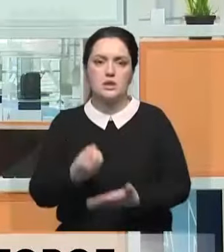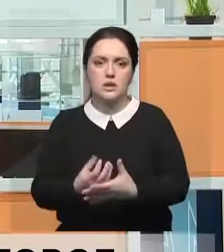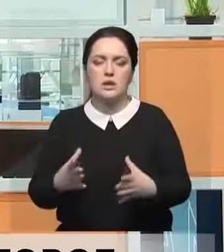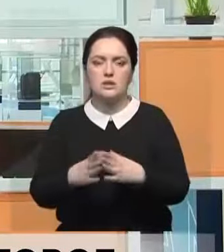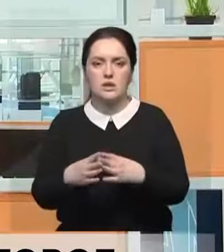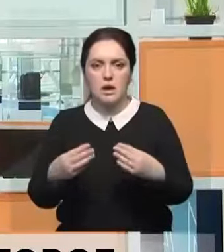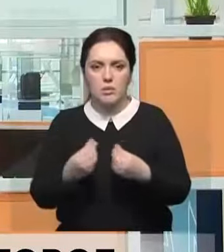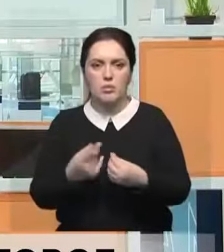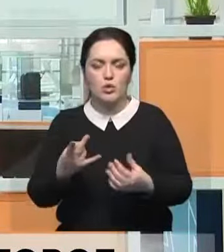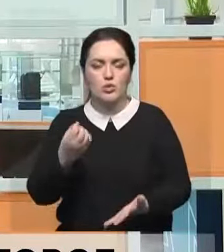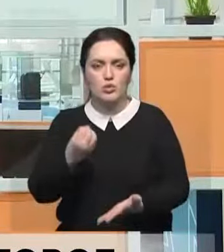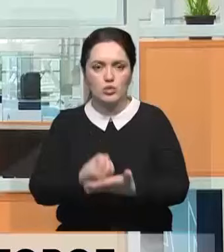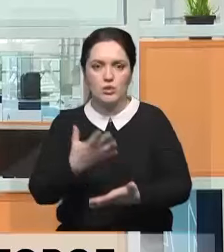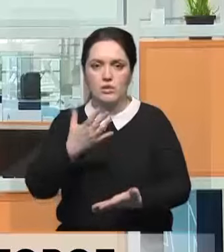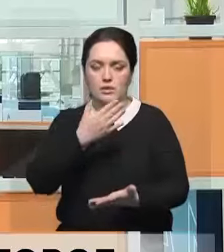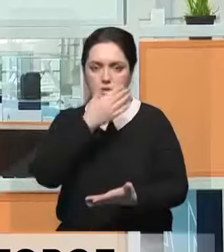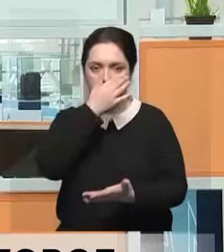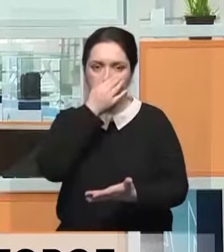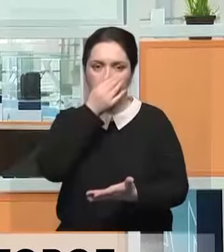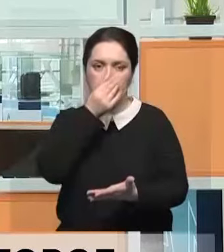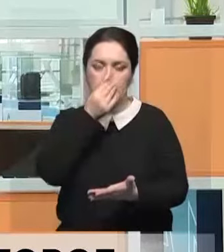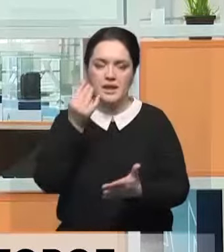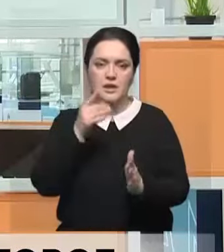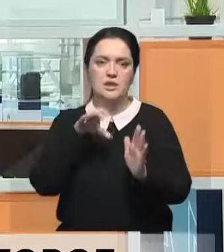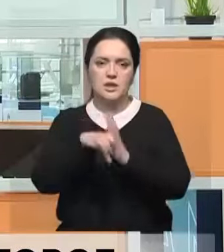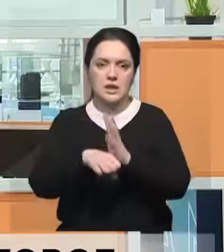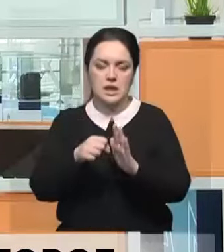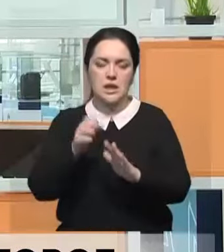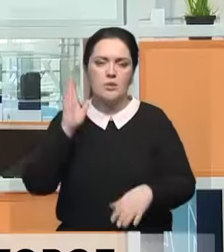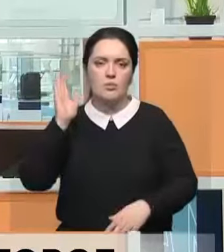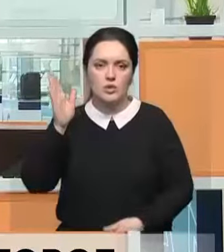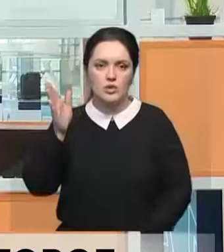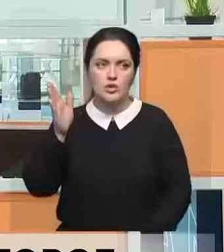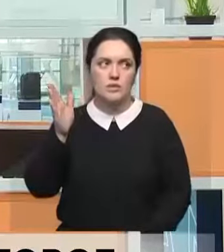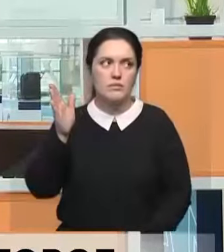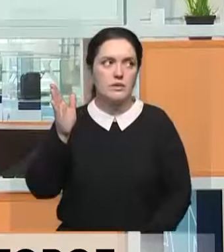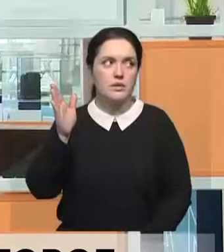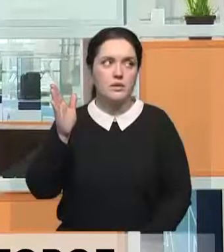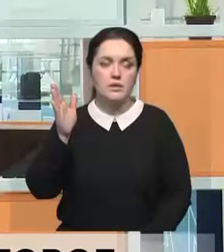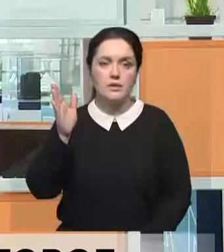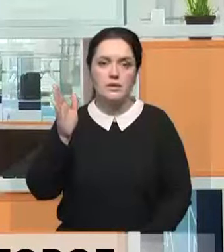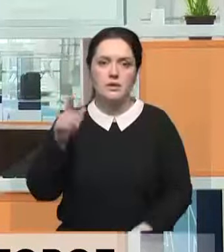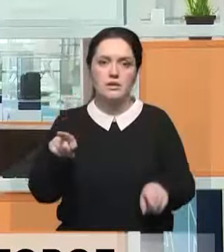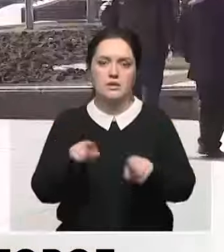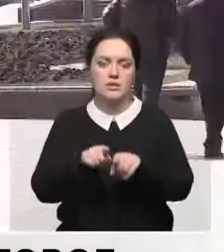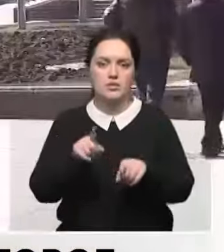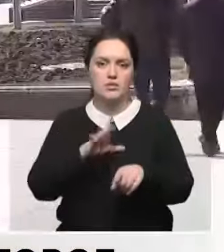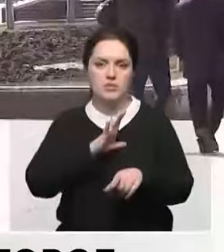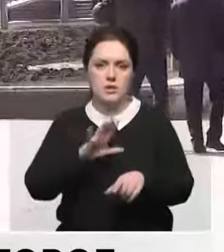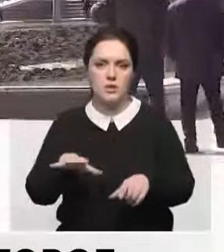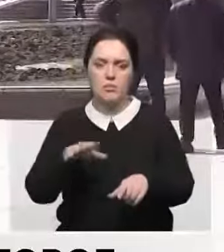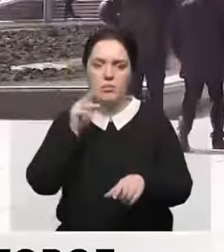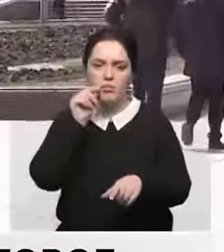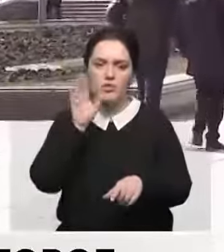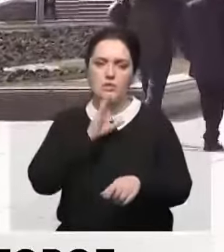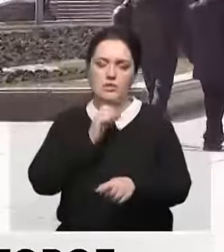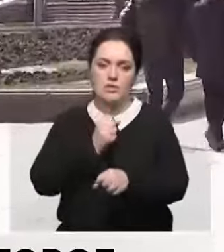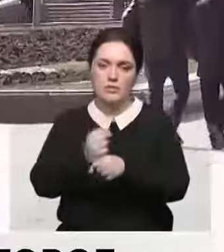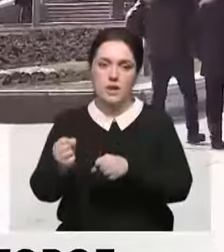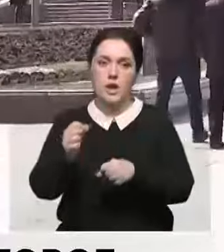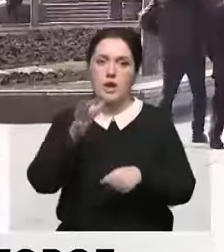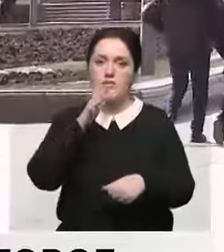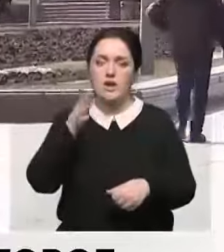семейных ценностей, допустим, да, мы должны искоренить в будущем, то есть получается вот такие факты. Срок давности за побои